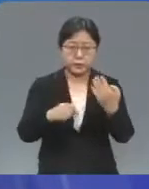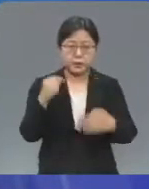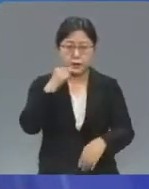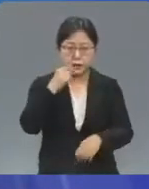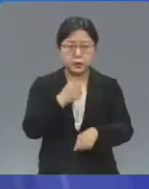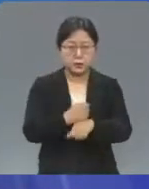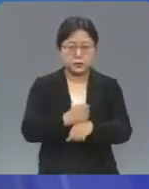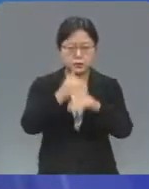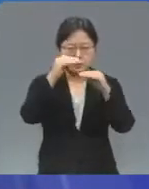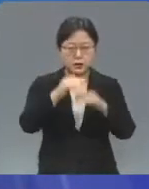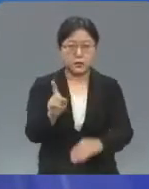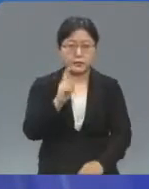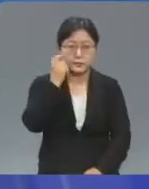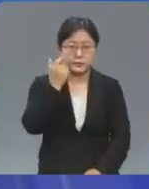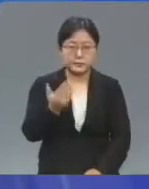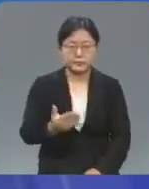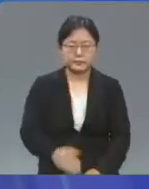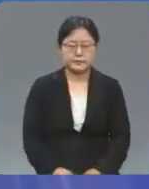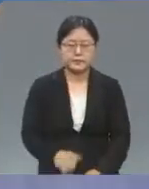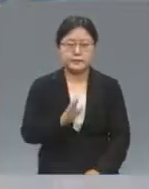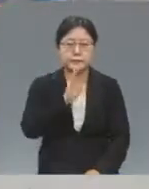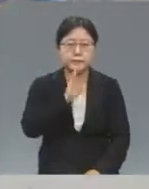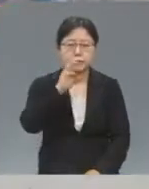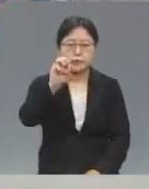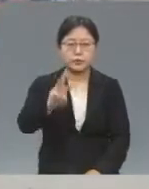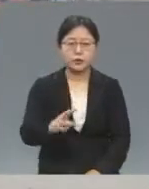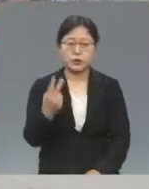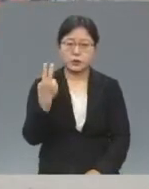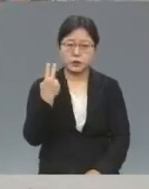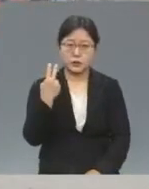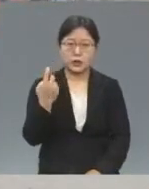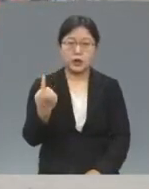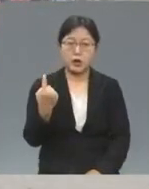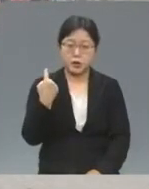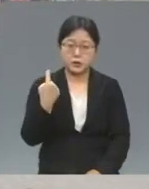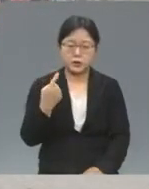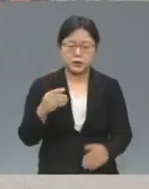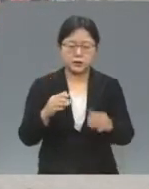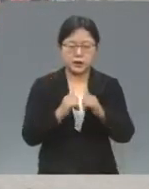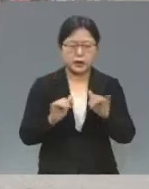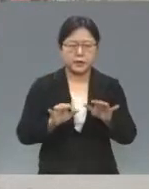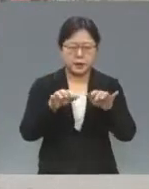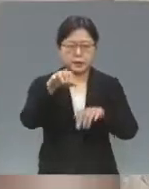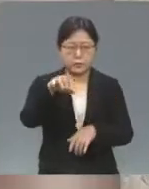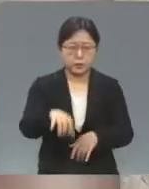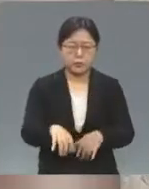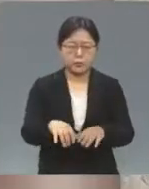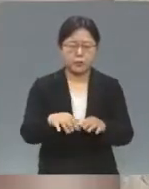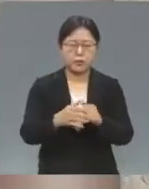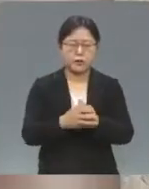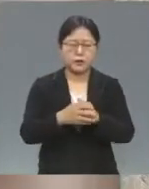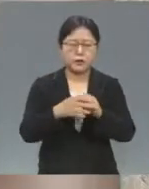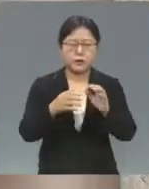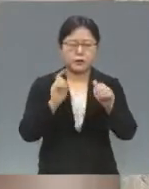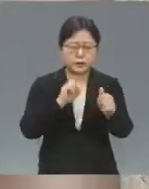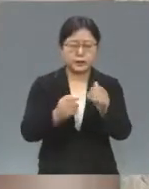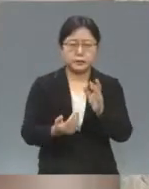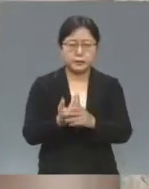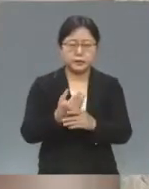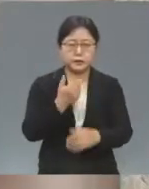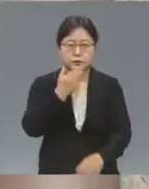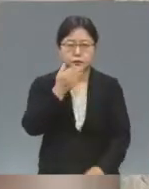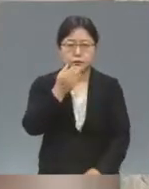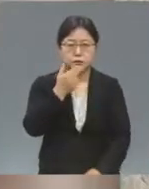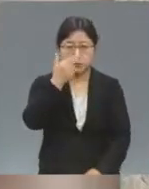전해주시죠 네 그렇습니다 관계에서는 그제 이어 어제도 다중이용시설 관련 확진 자가 나왔는데요 주점과